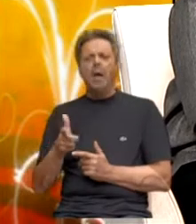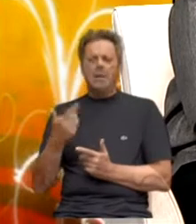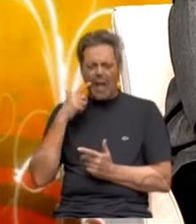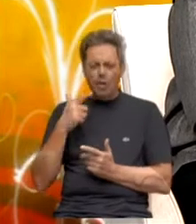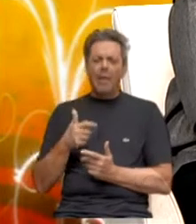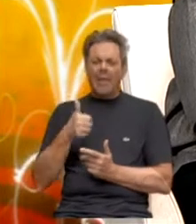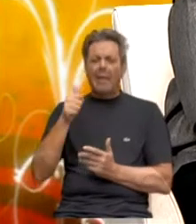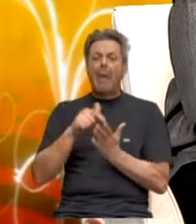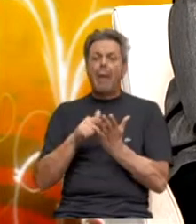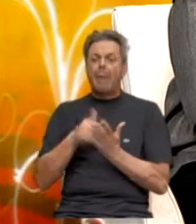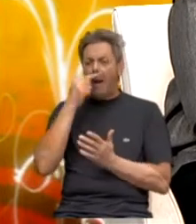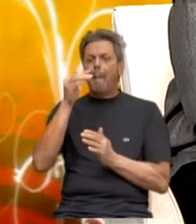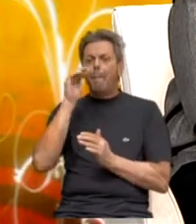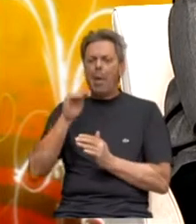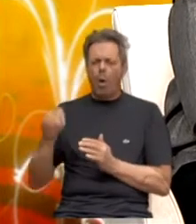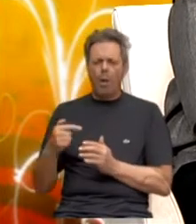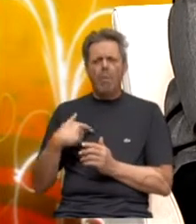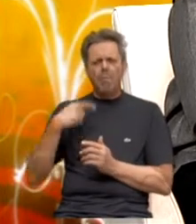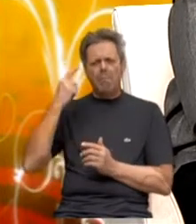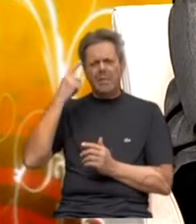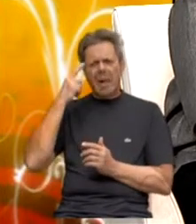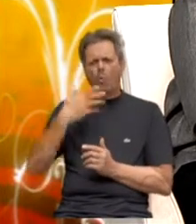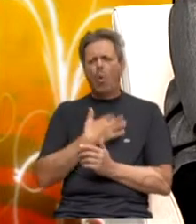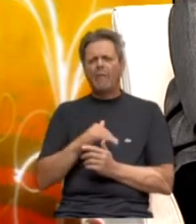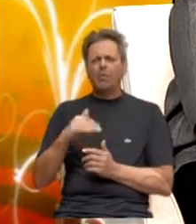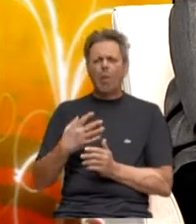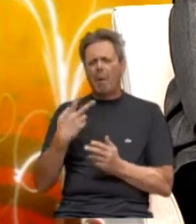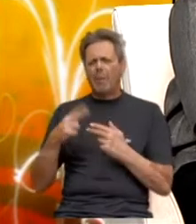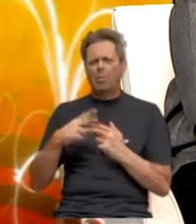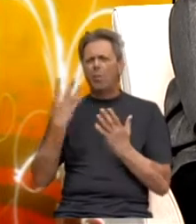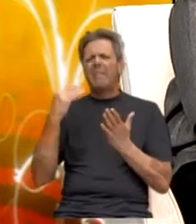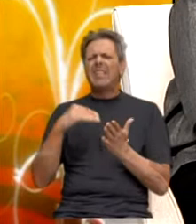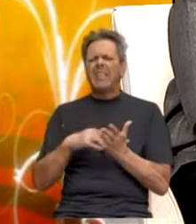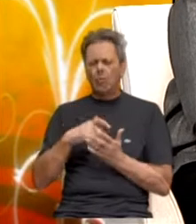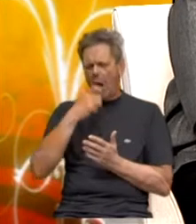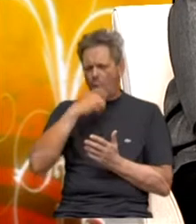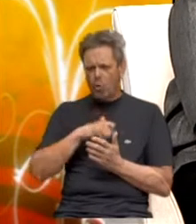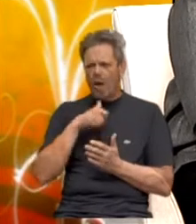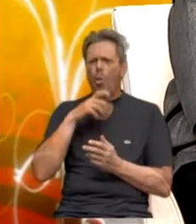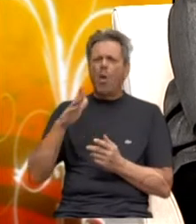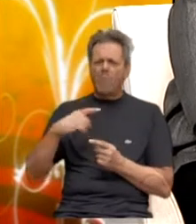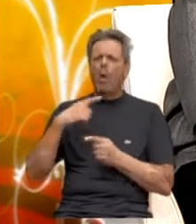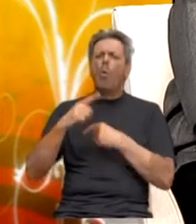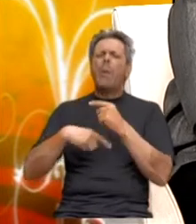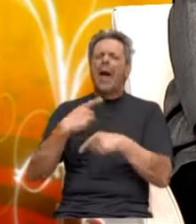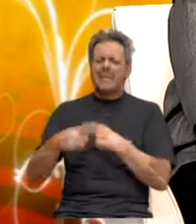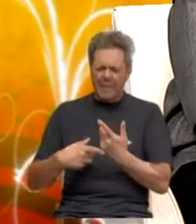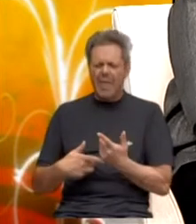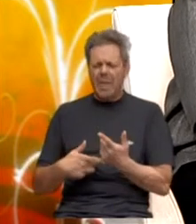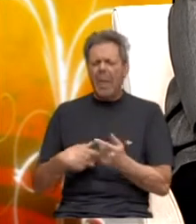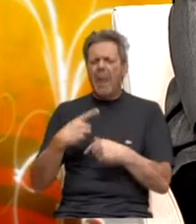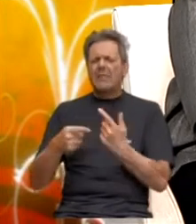1:1,000,000. Smatra se da u Hrvatskoj ima oko 9000 ljudi koji imaju obiteljsku, porodičnu, nasljednu